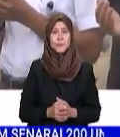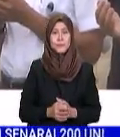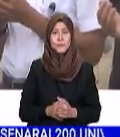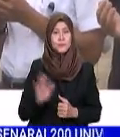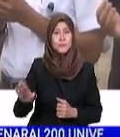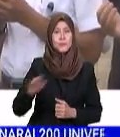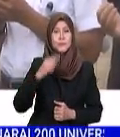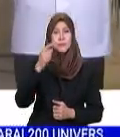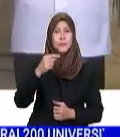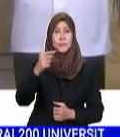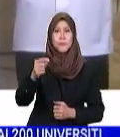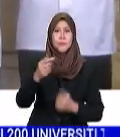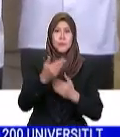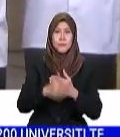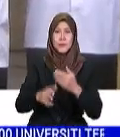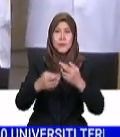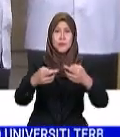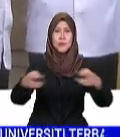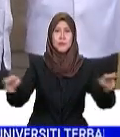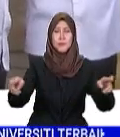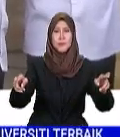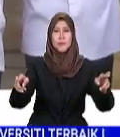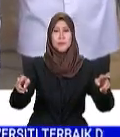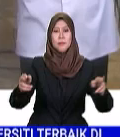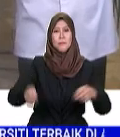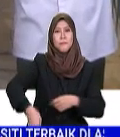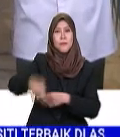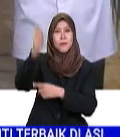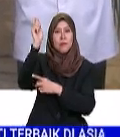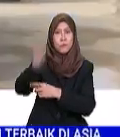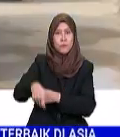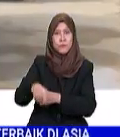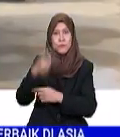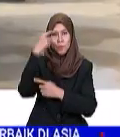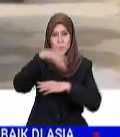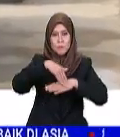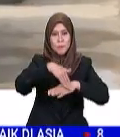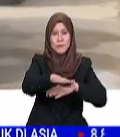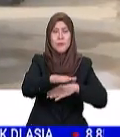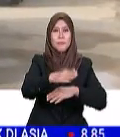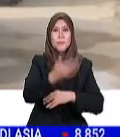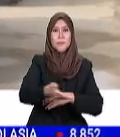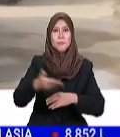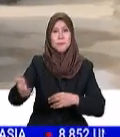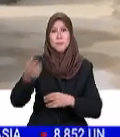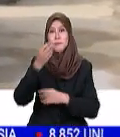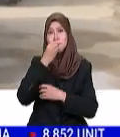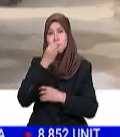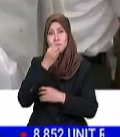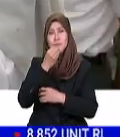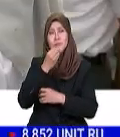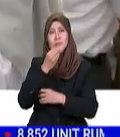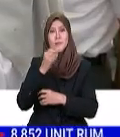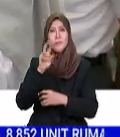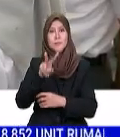Beliau berkata demikian selepas merasmikan flag-off pelancaran misi penghantaran bekalan keperluan bencana monsun timur